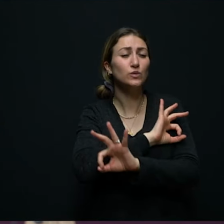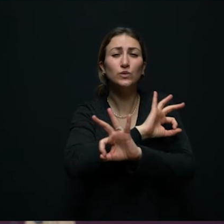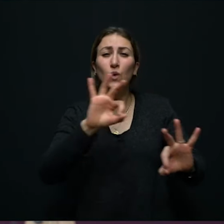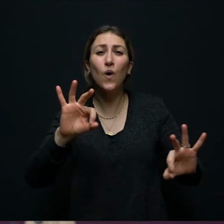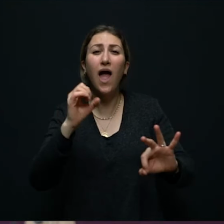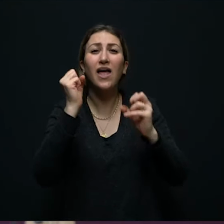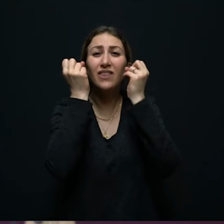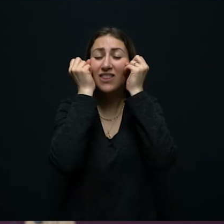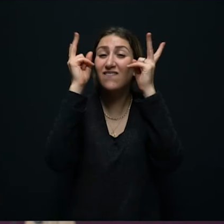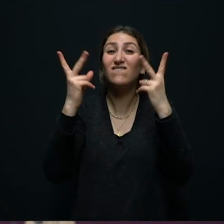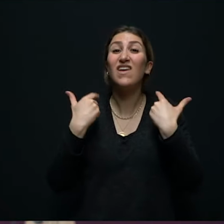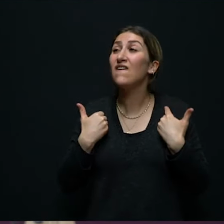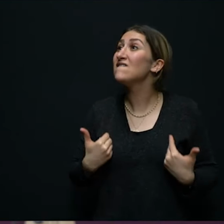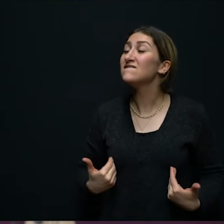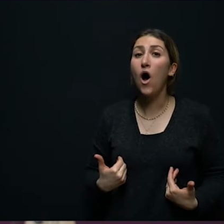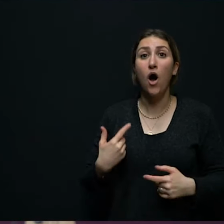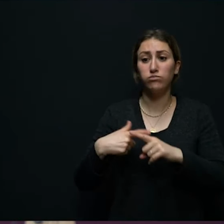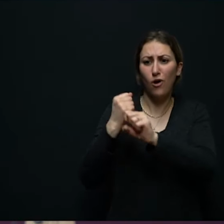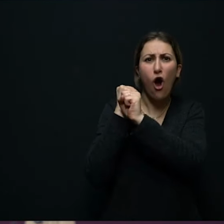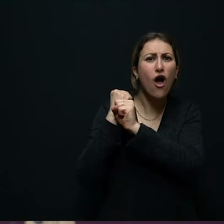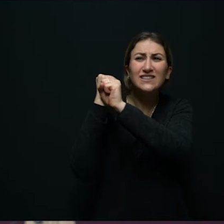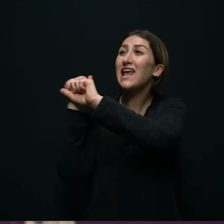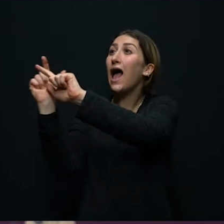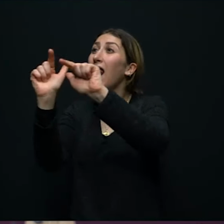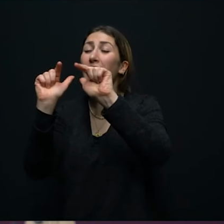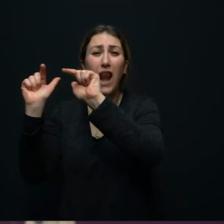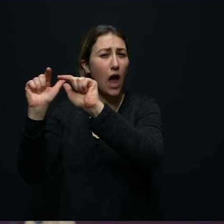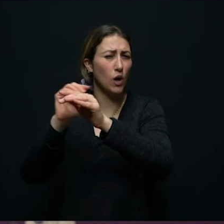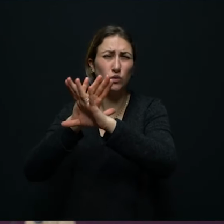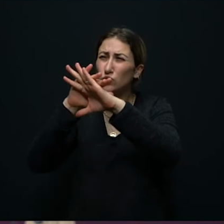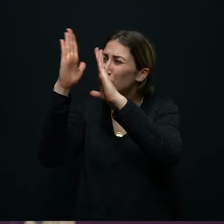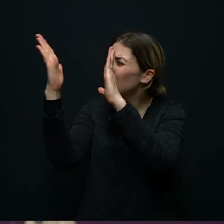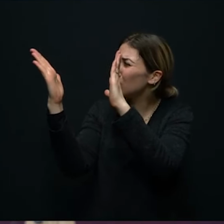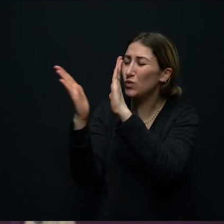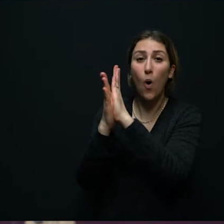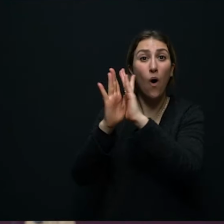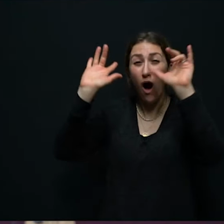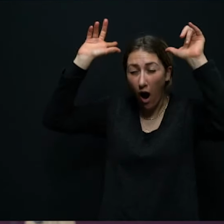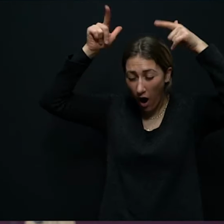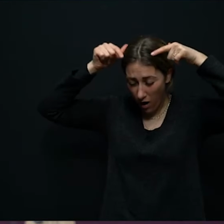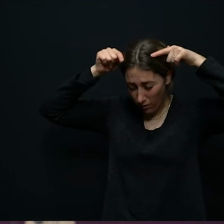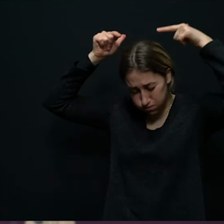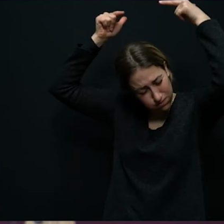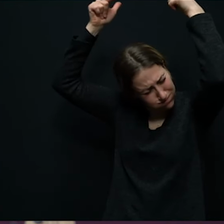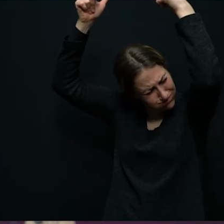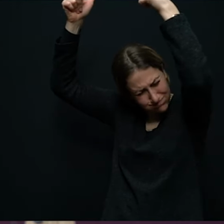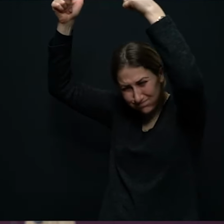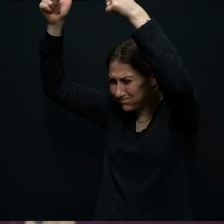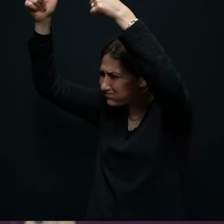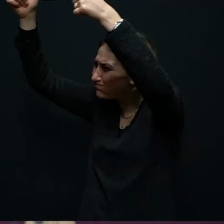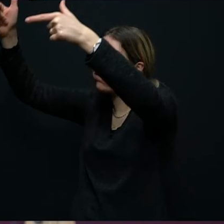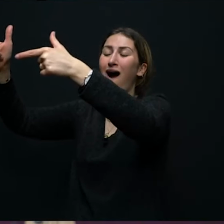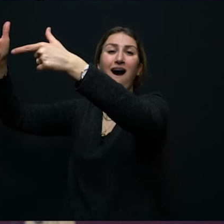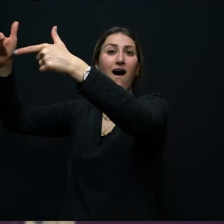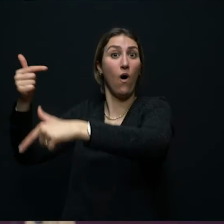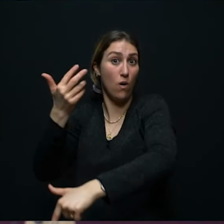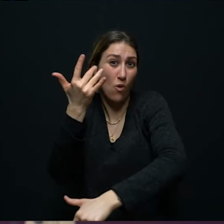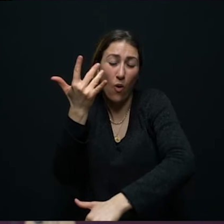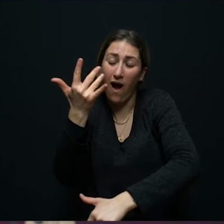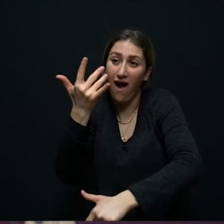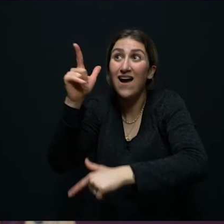leur couronne au pied du trône parce que tous dans le ciel sont complètement dans l'admiration